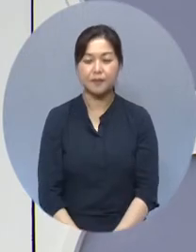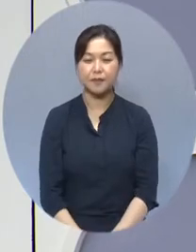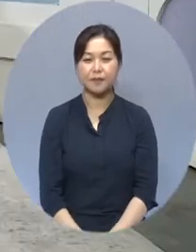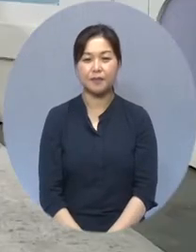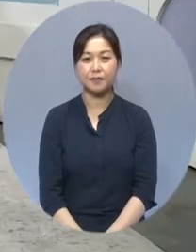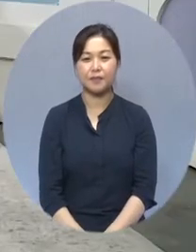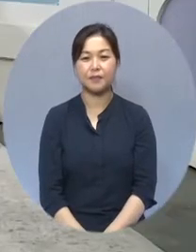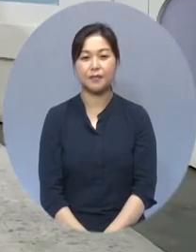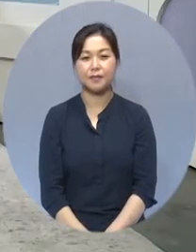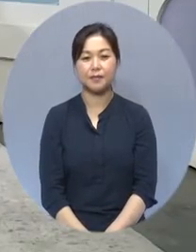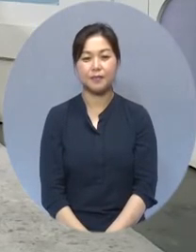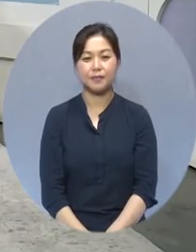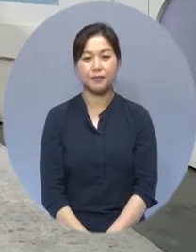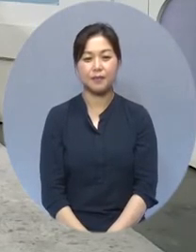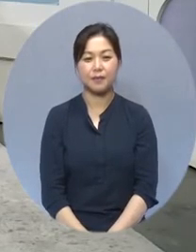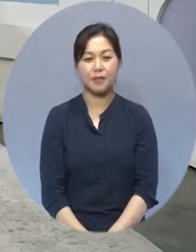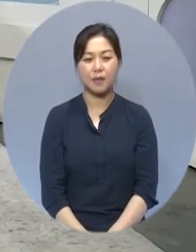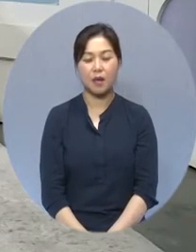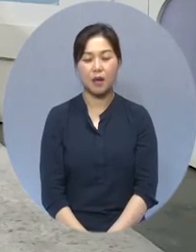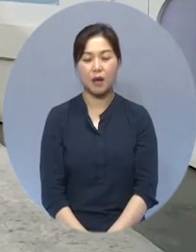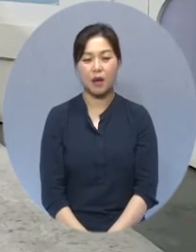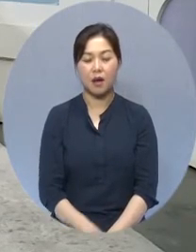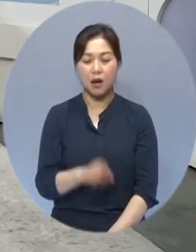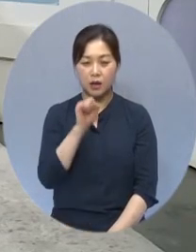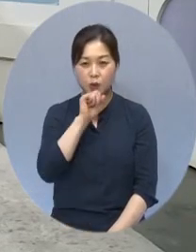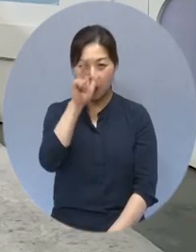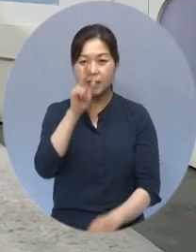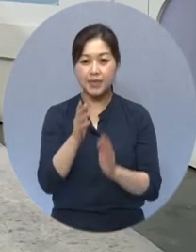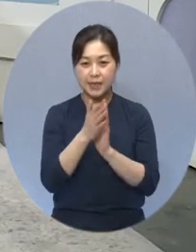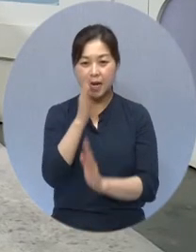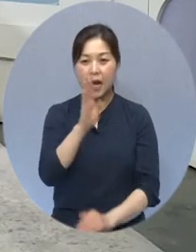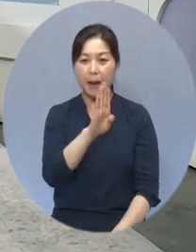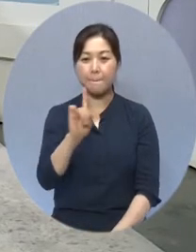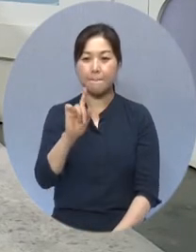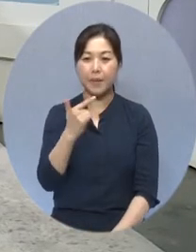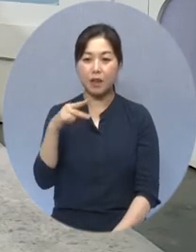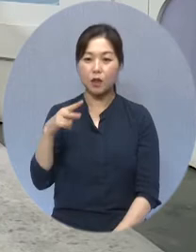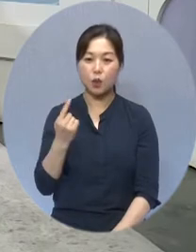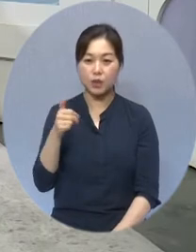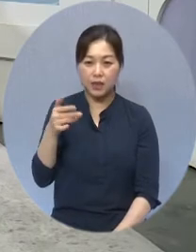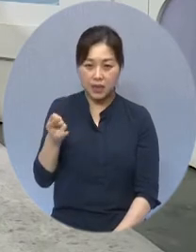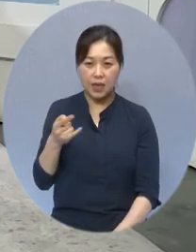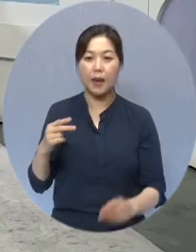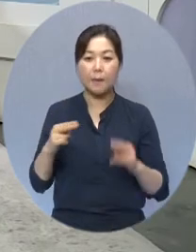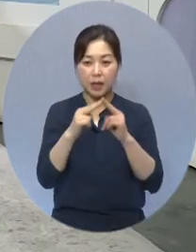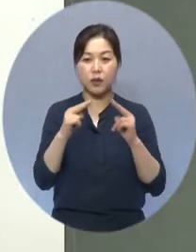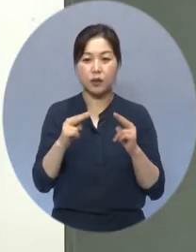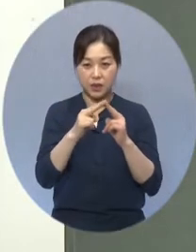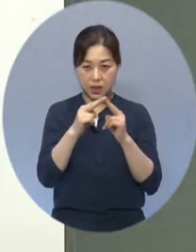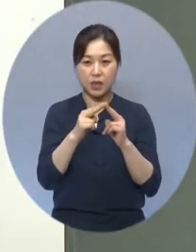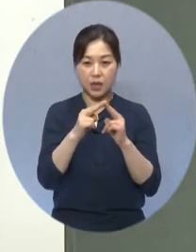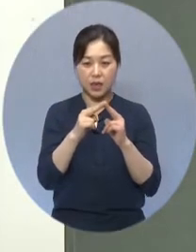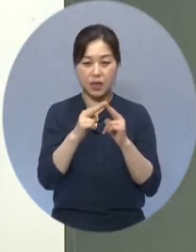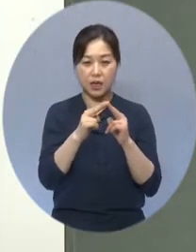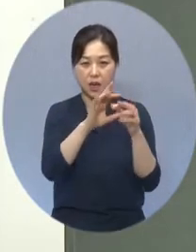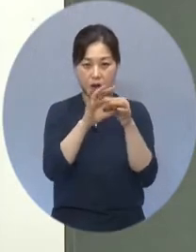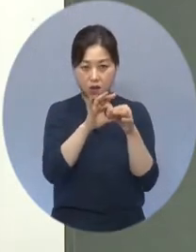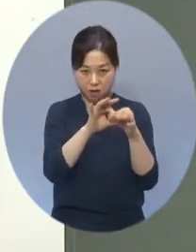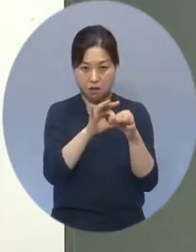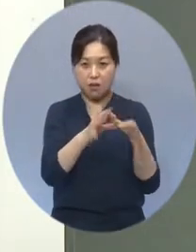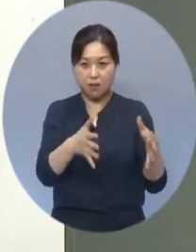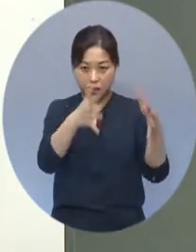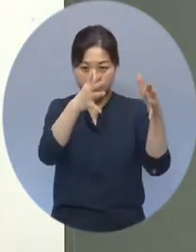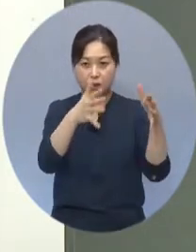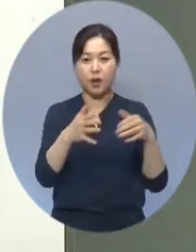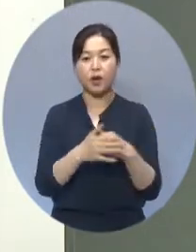네. 그 용인시가 이제 반도체 클러스터 네. 그리고 플랫폼